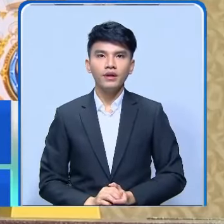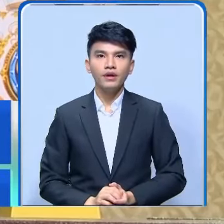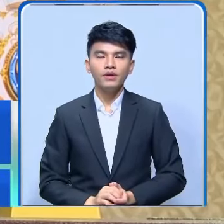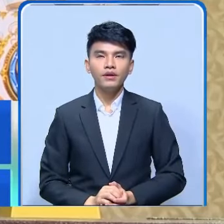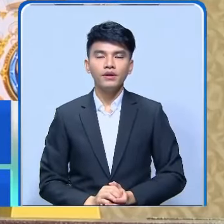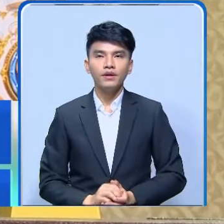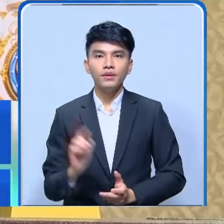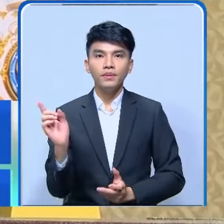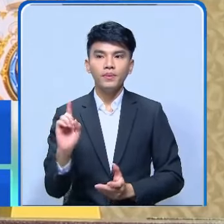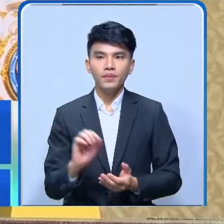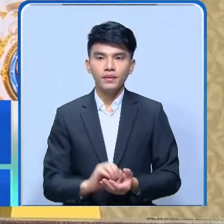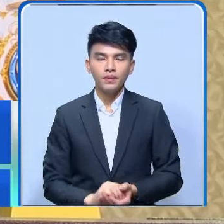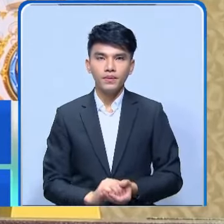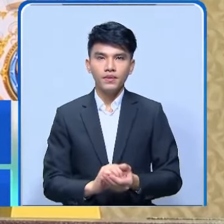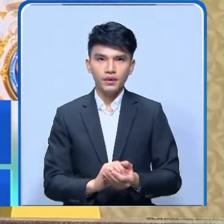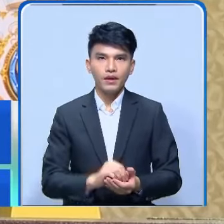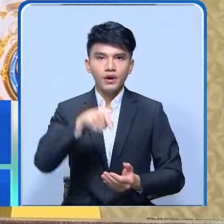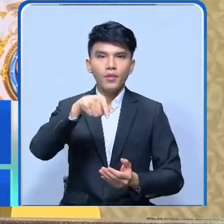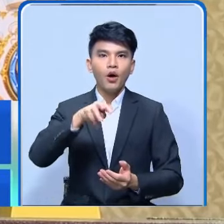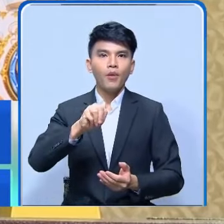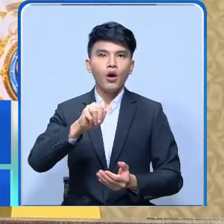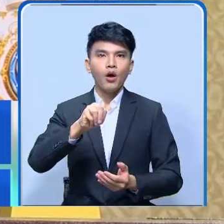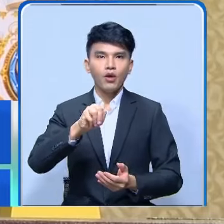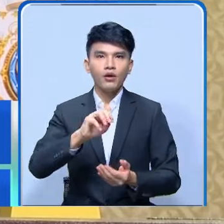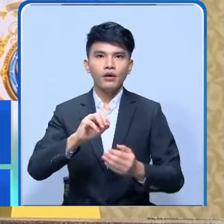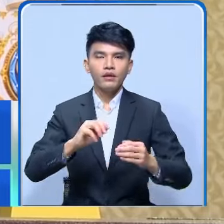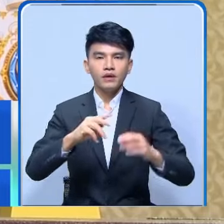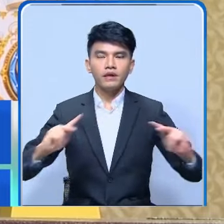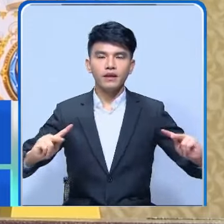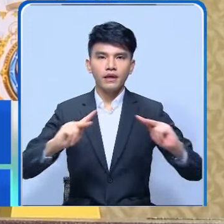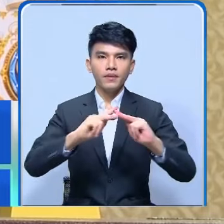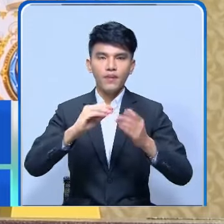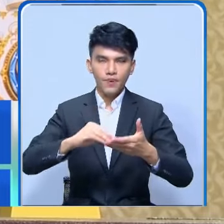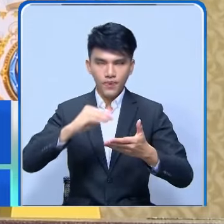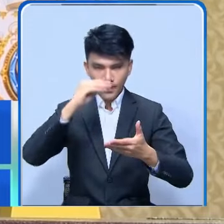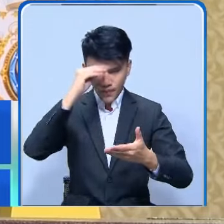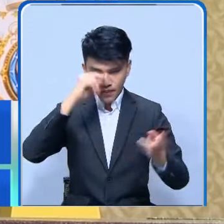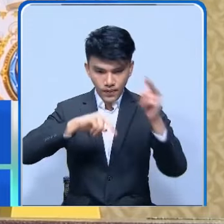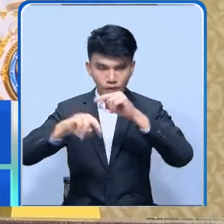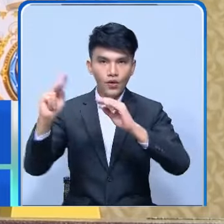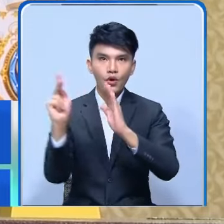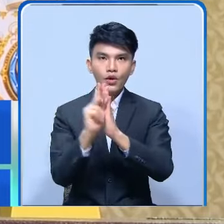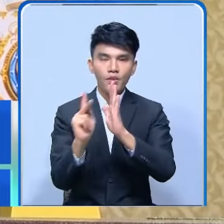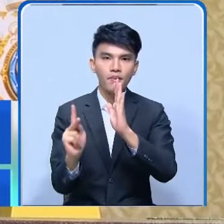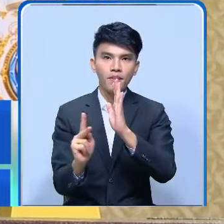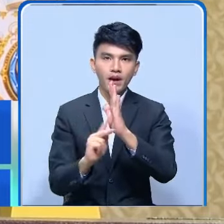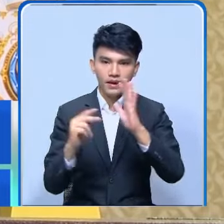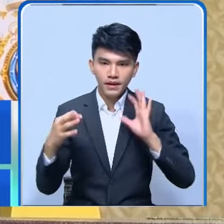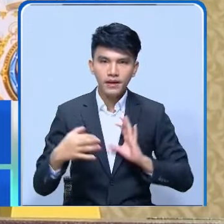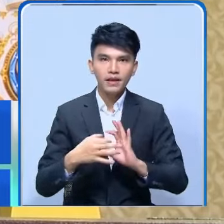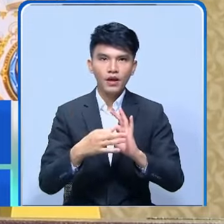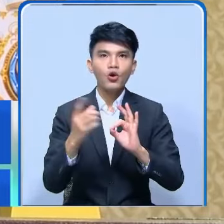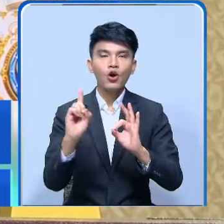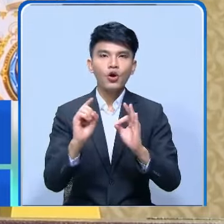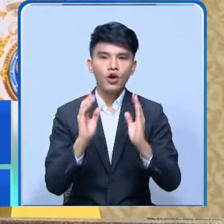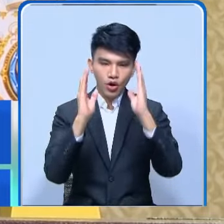ยพัฒนาสังคมและความมั่นคงมนุษย์หรือว่ากระทรวงศึกษาธิการไปพิจารณากฎหมายที่เกี่ยวข้องกับการเดินทางของผู้ค